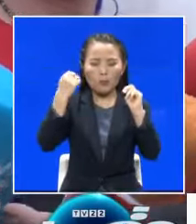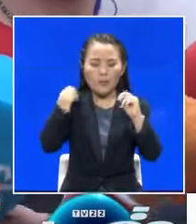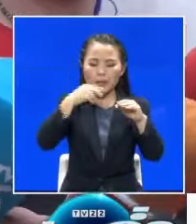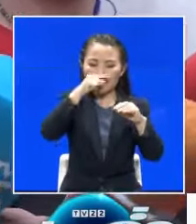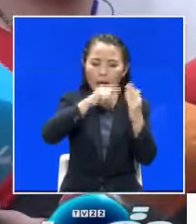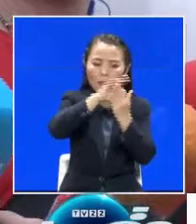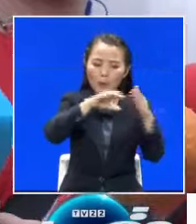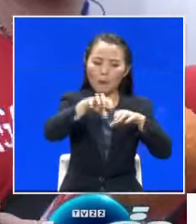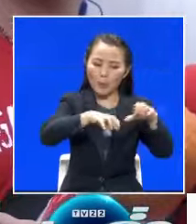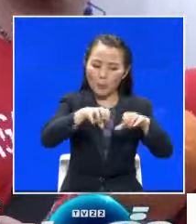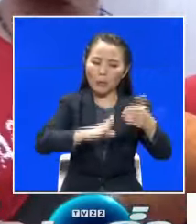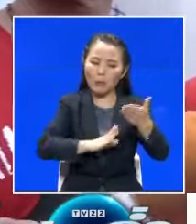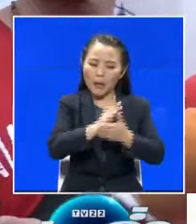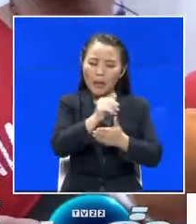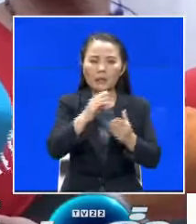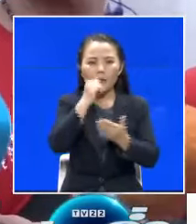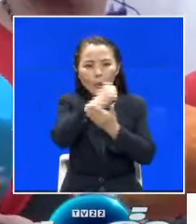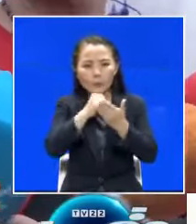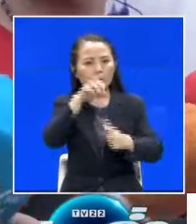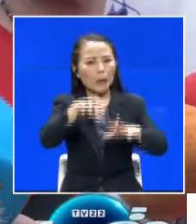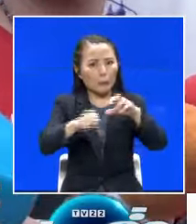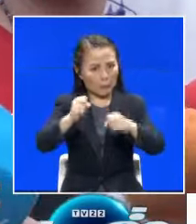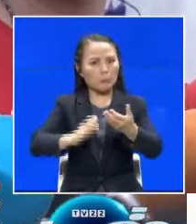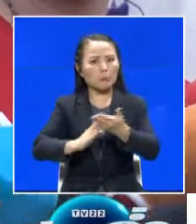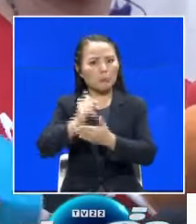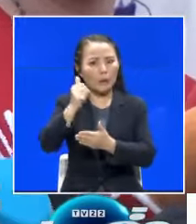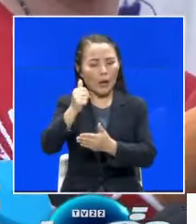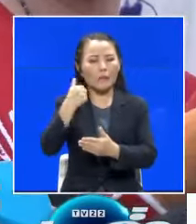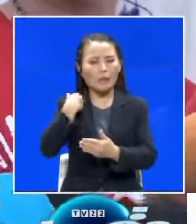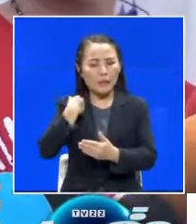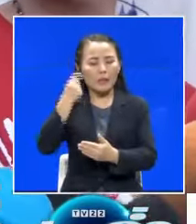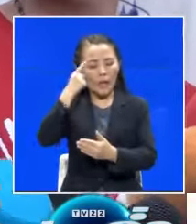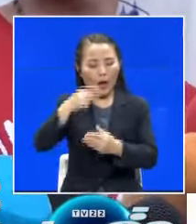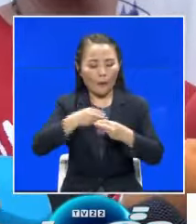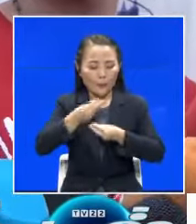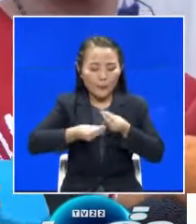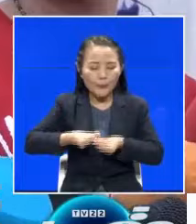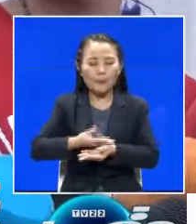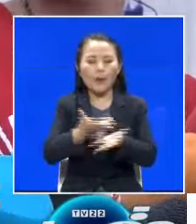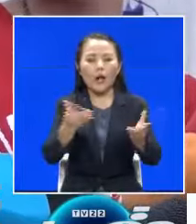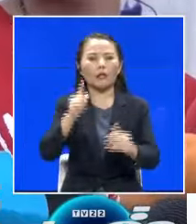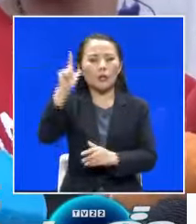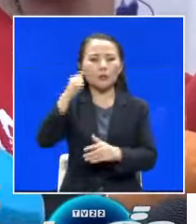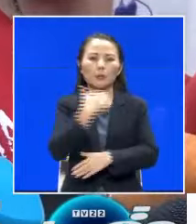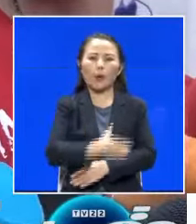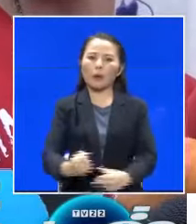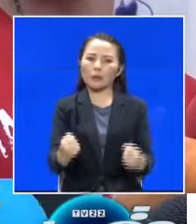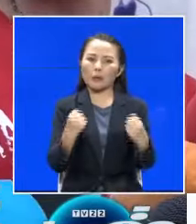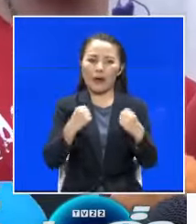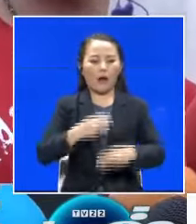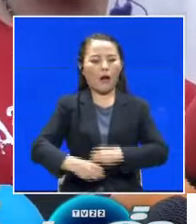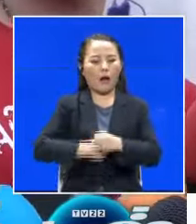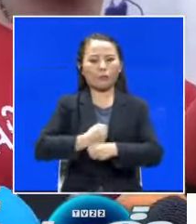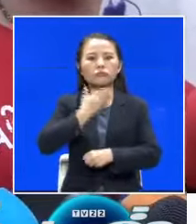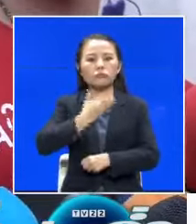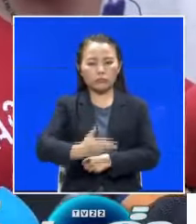องโดยเฉพาะเรื่องการปราบปรามยาเสพติดก่อนเดินทางกลับยังอวยพรให้อดีตนายกทักษิณมีสุขภาพแข็งแรงแล้วก็อายุยื